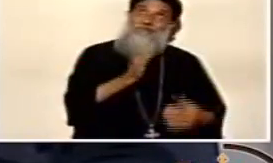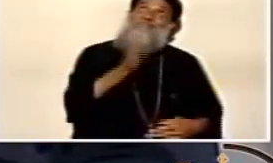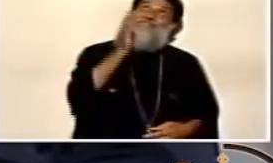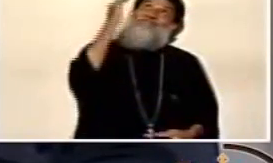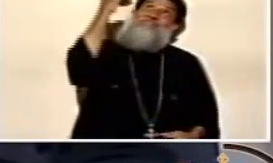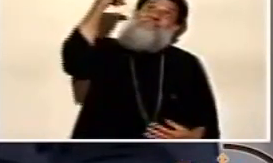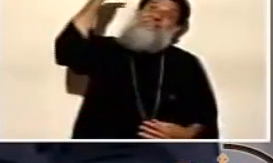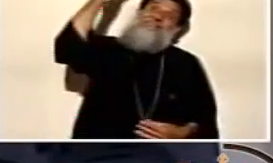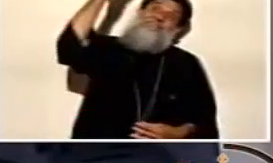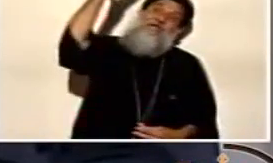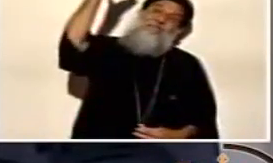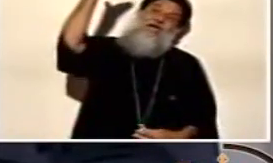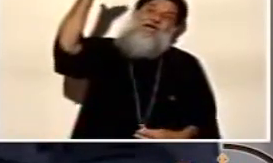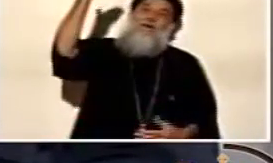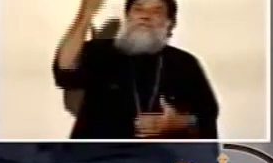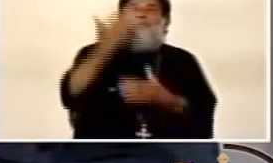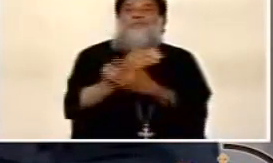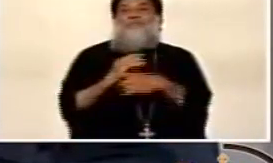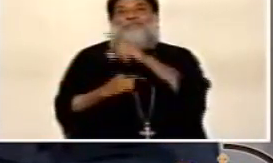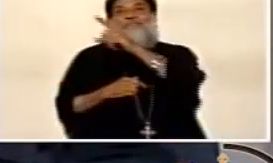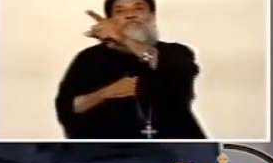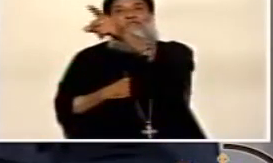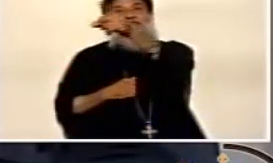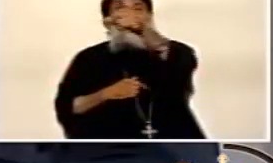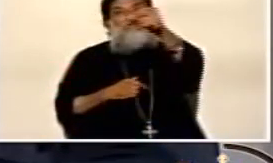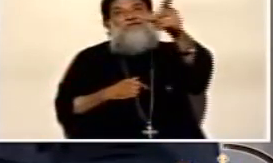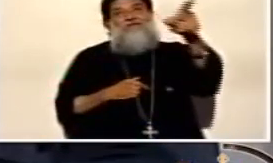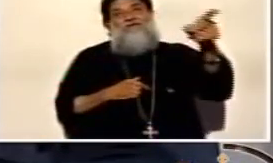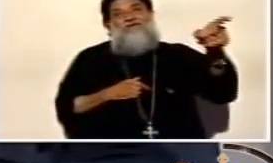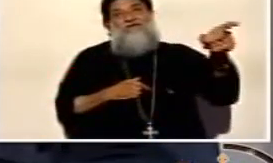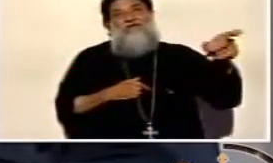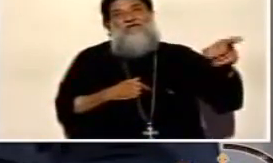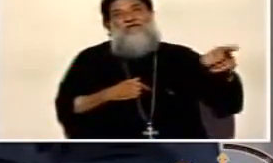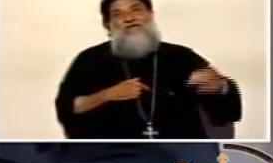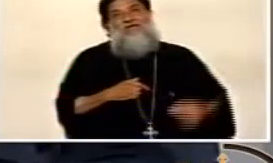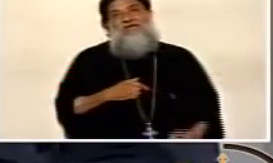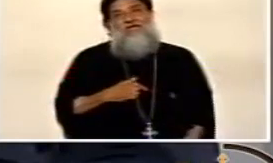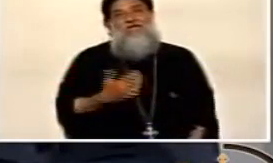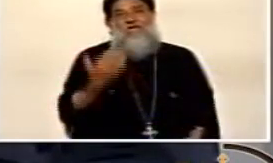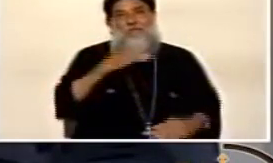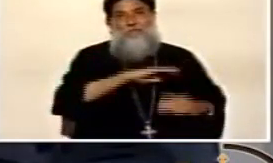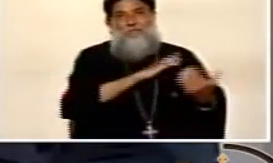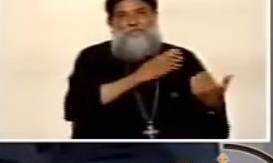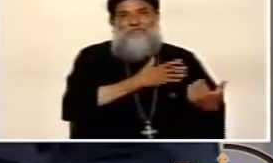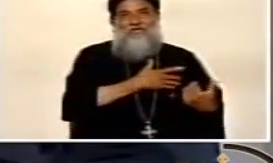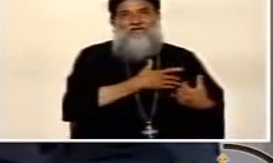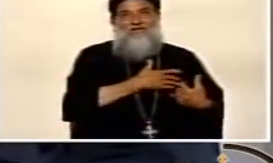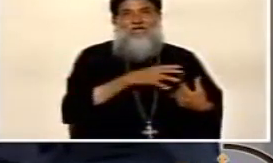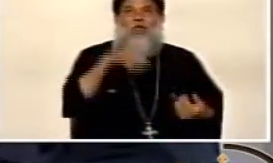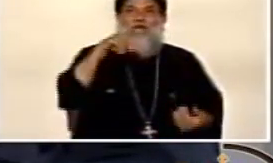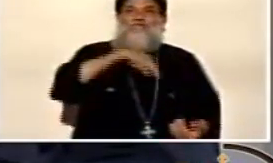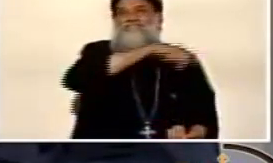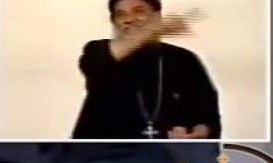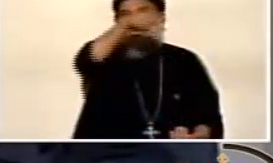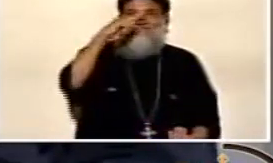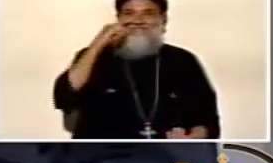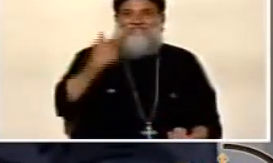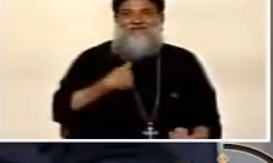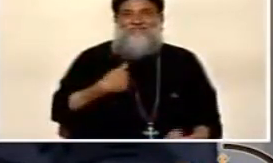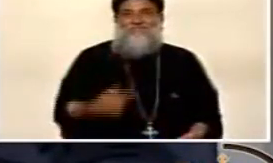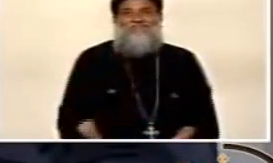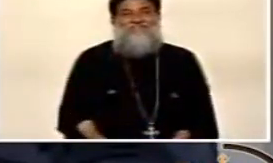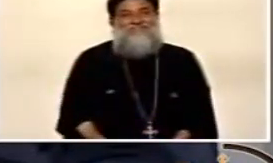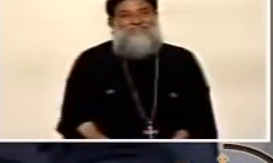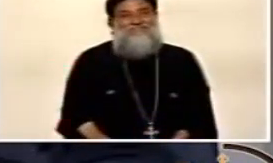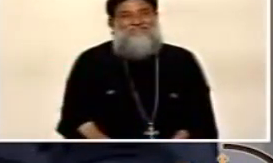السماوات لأجلكم. وبيختم بيقول نائلين غاية إيمانكم خلاص النفوس. هنا